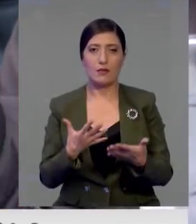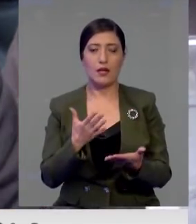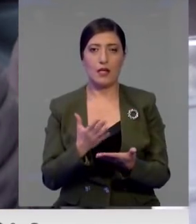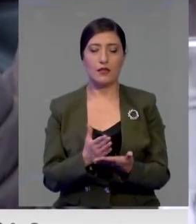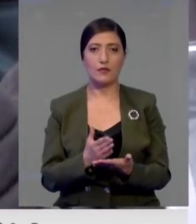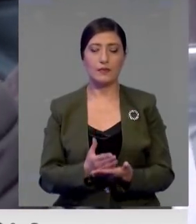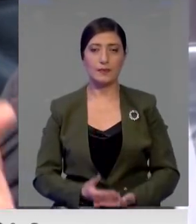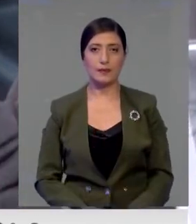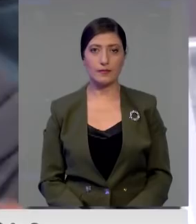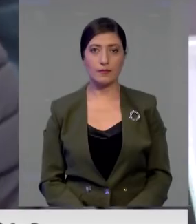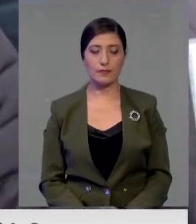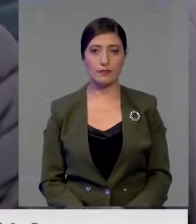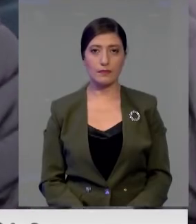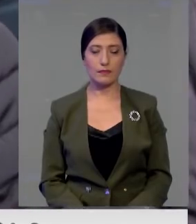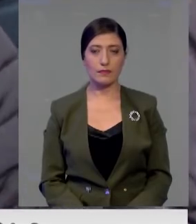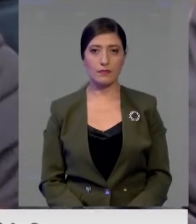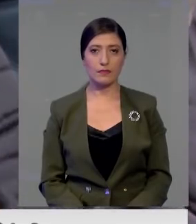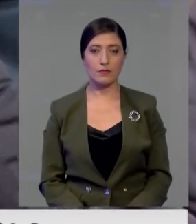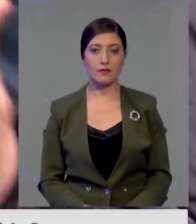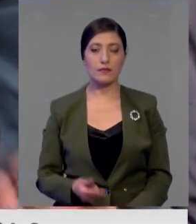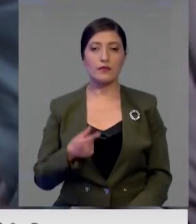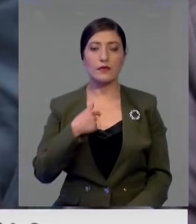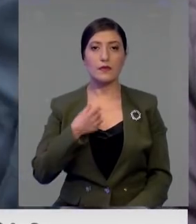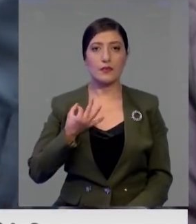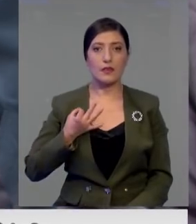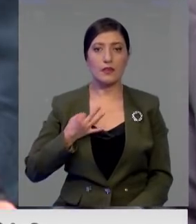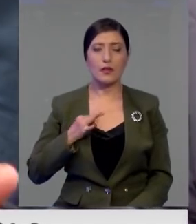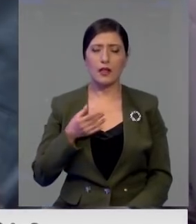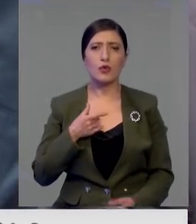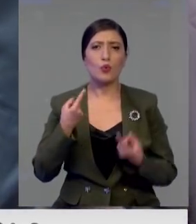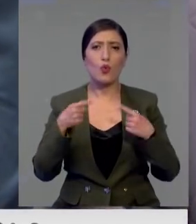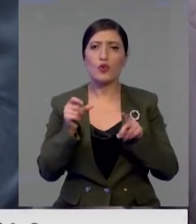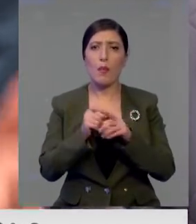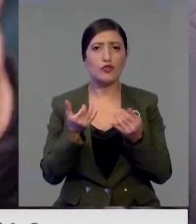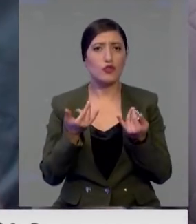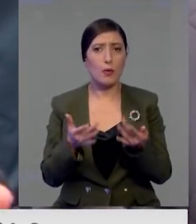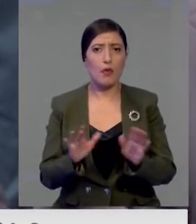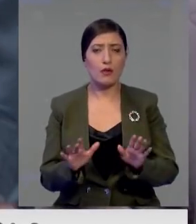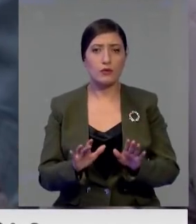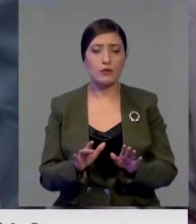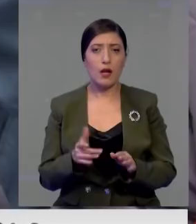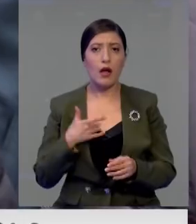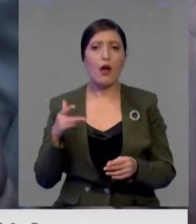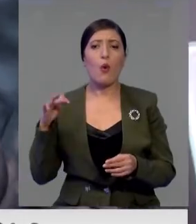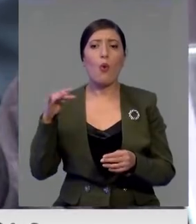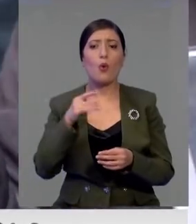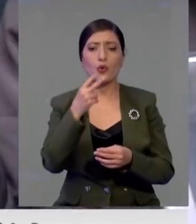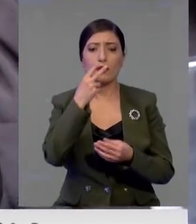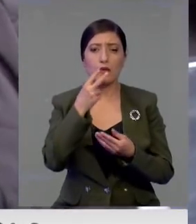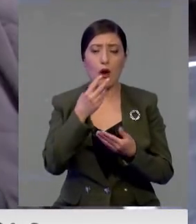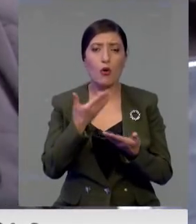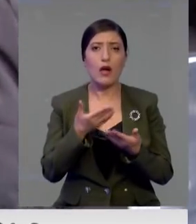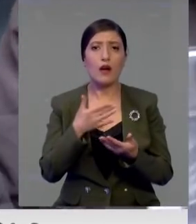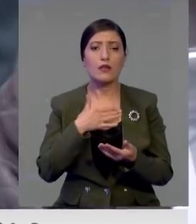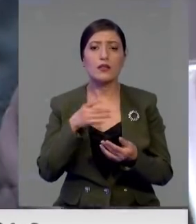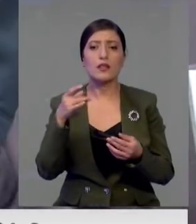են այդ պահը, ինչի՞ պիտի չին, հիվան դա եղի մեր երեխան, ես ձեզանից ուրիշ բան չի պահանջում, ուռուցքը ցույց տայեք, նկարը ցույց տայեք, ասեք էսա քո երեխում ավան